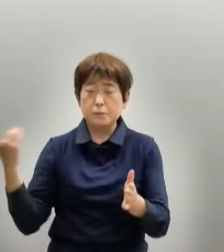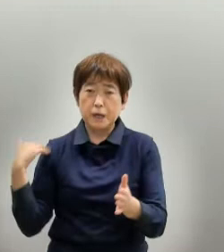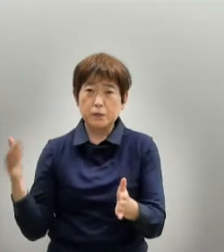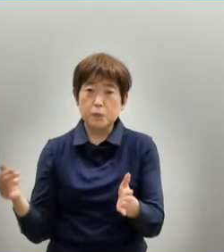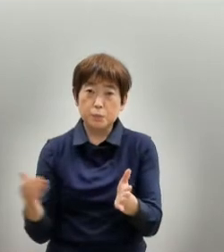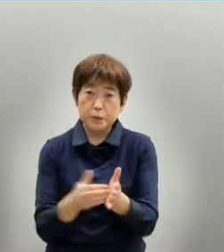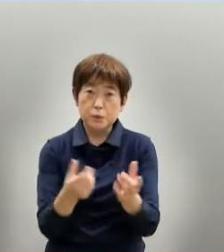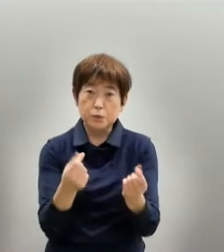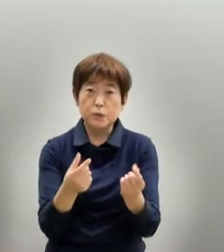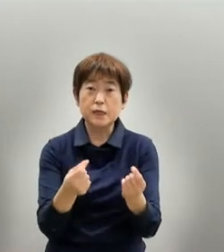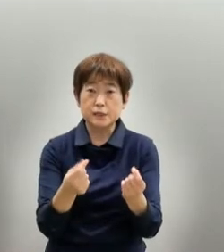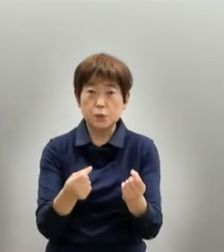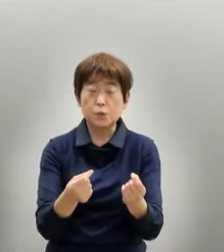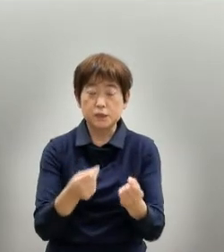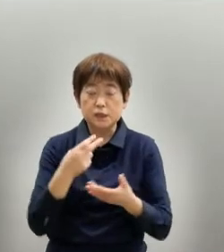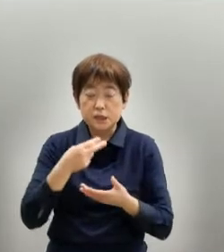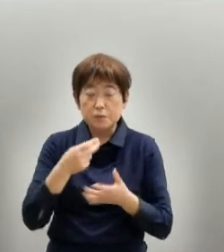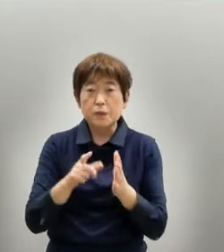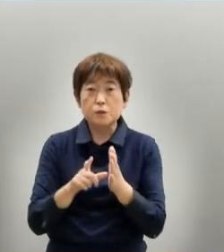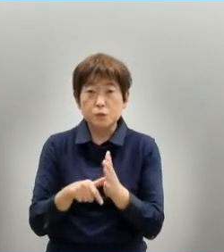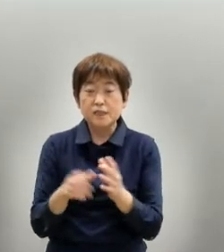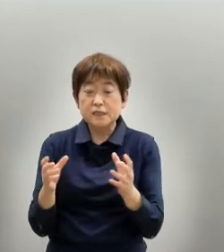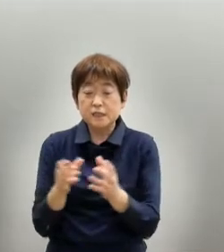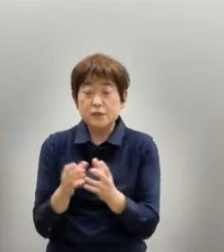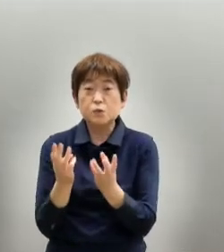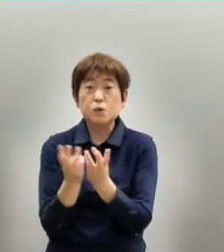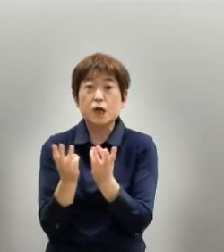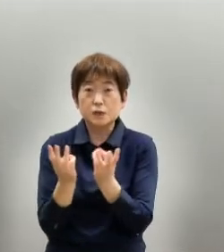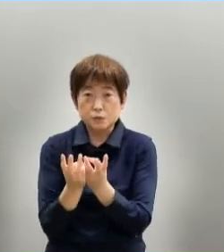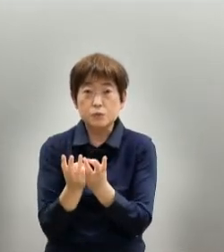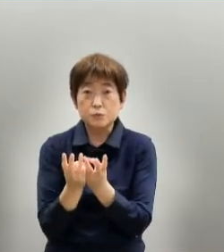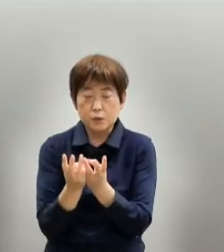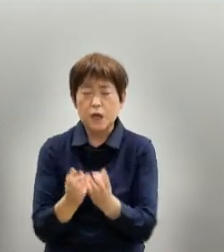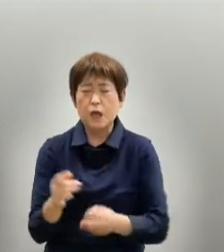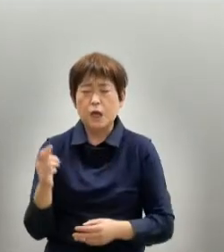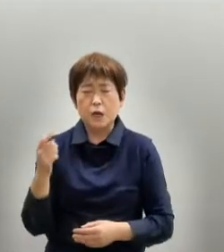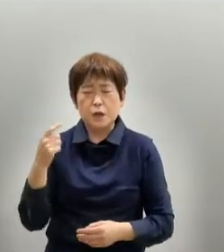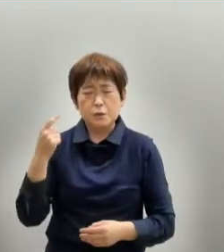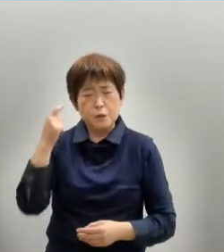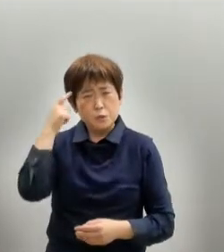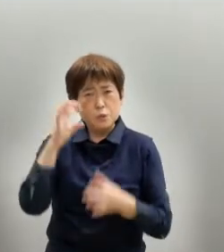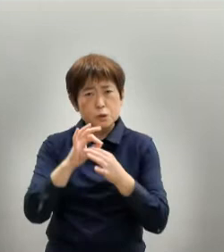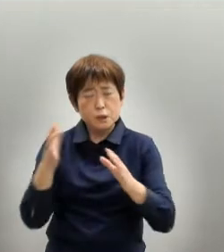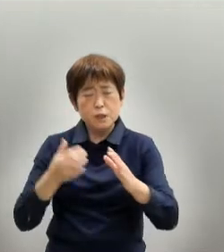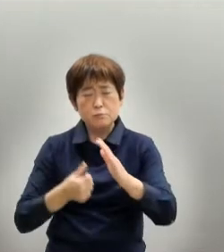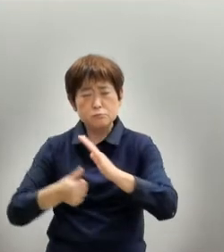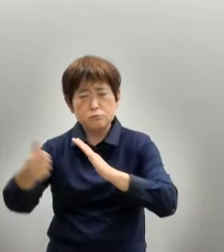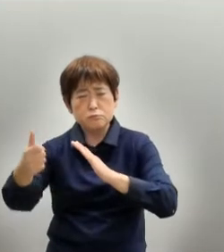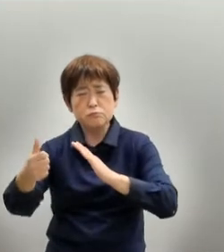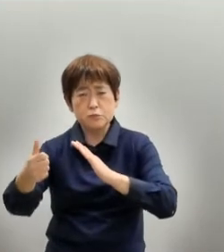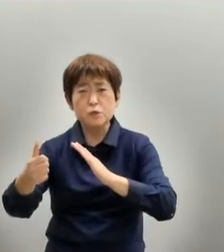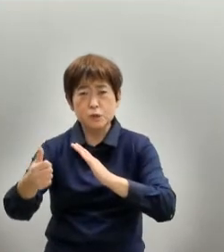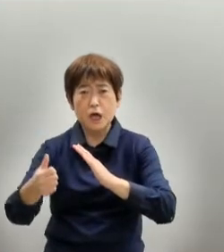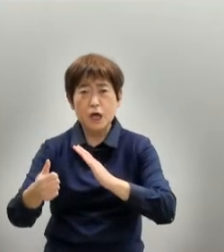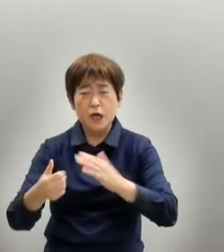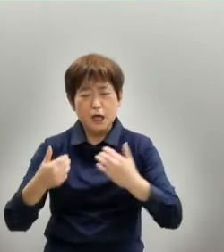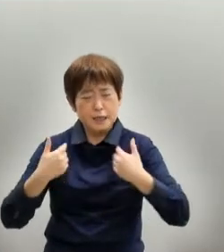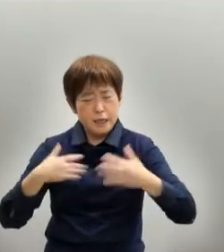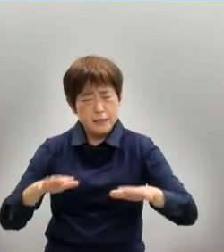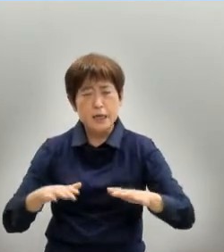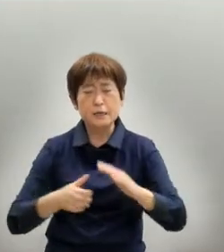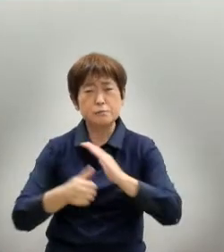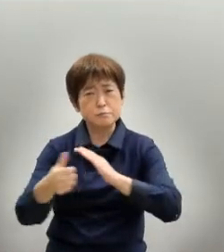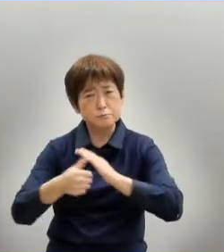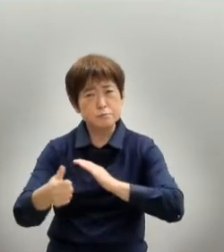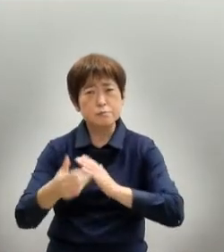と飲食を行う、また不要不急の往来は控えてくださいということでございます。でここ